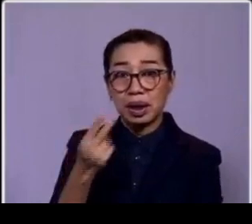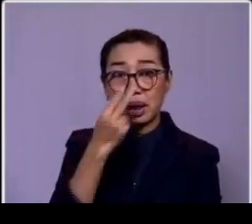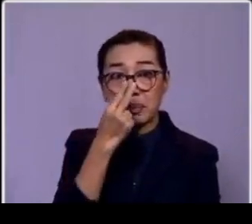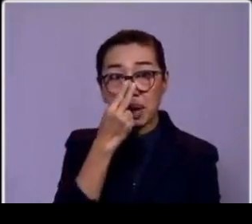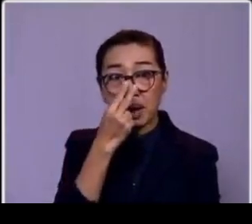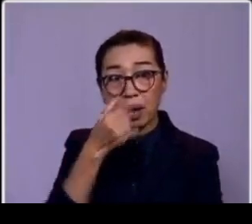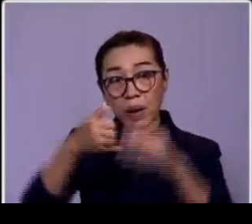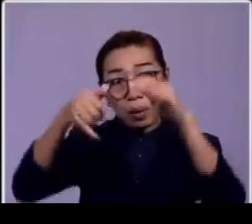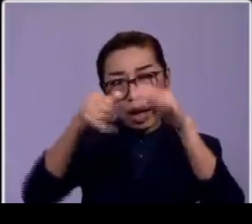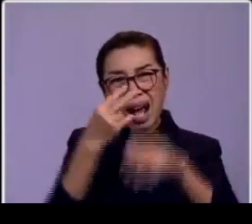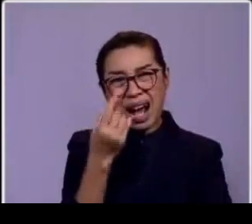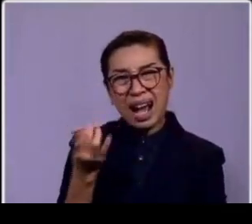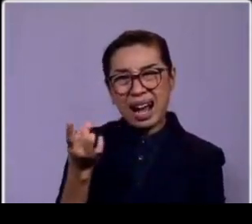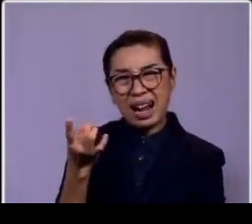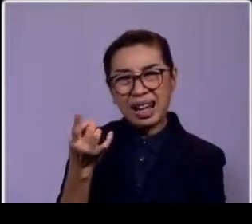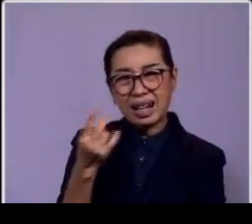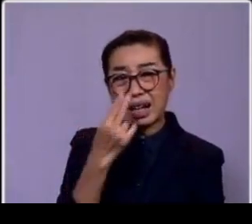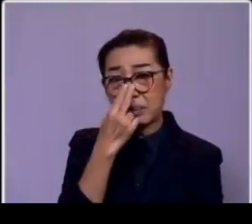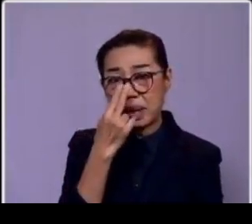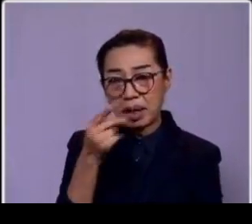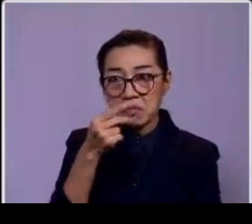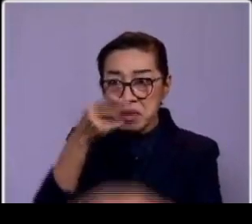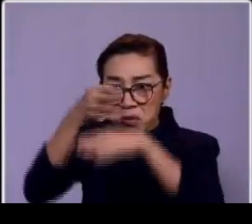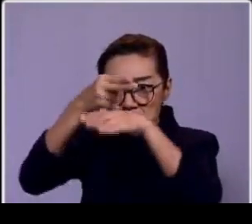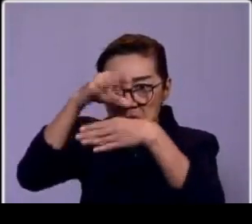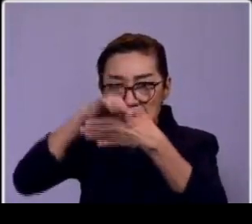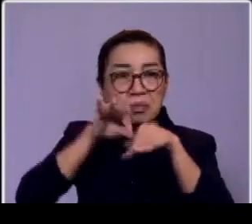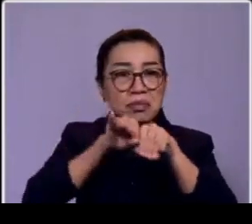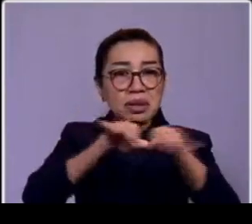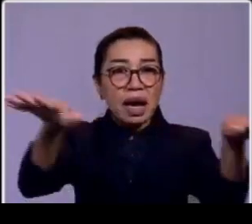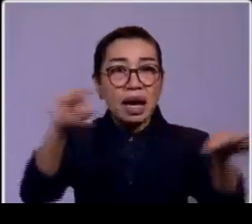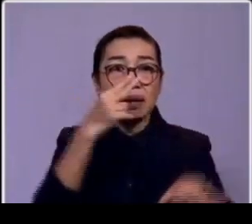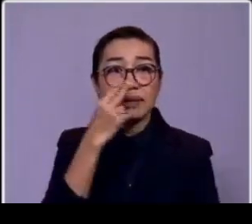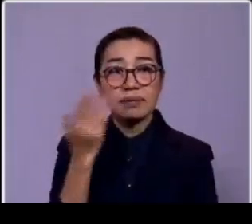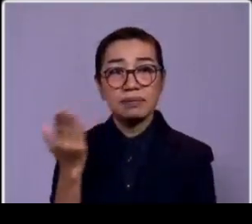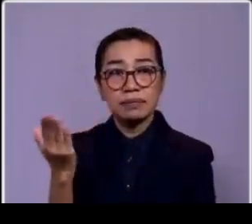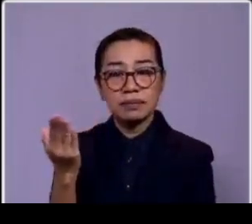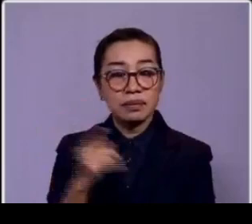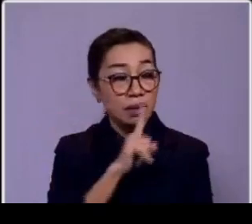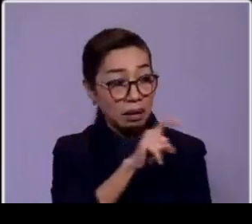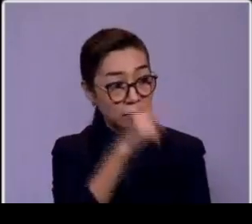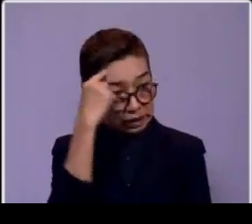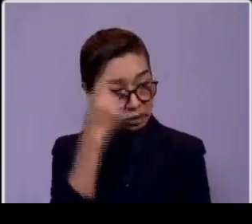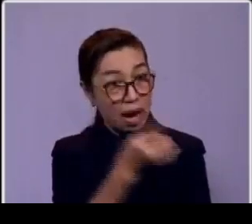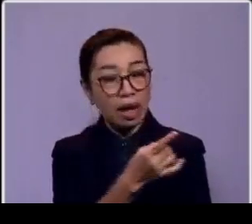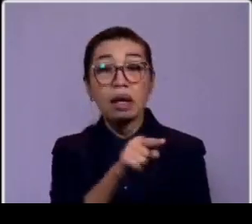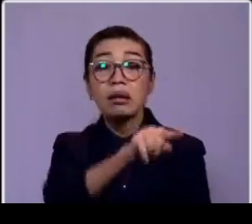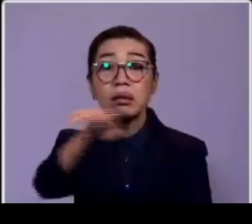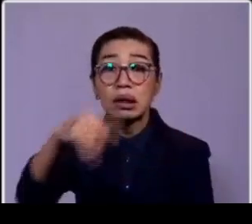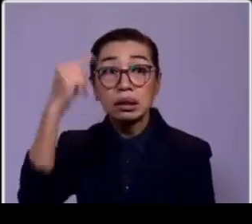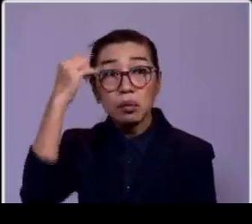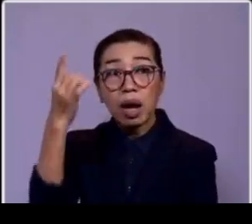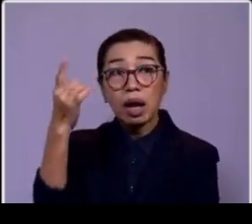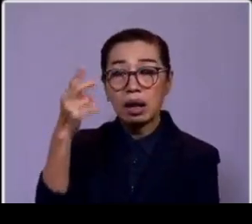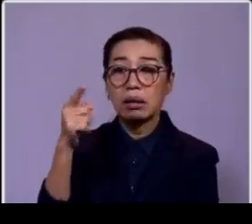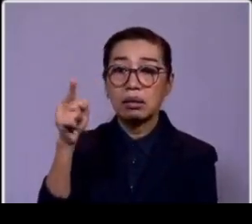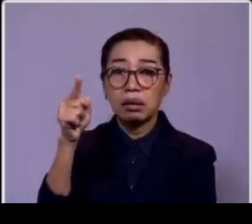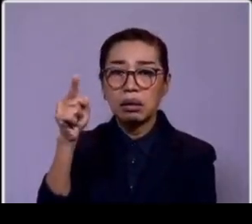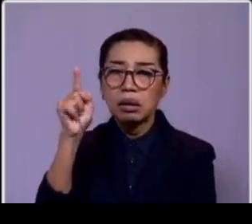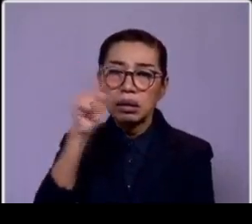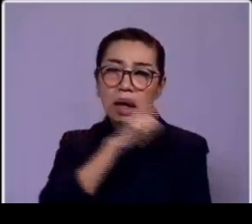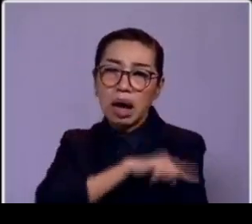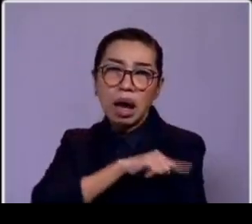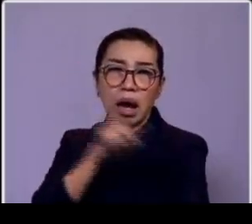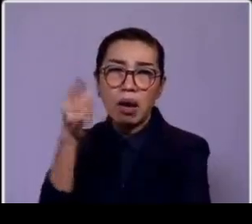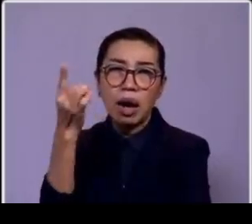ก็ตกใจ วัตถุอะไรเนี่ยค่ะเขาแชร์กันอยู่เนี่ย คุณดูแล้วคุณว่าเป็นอะไรฮะคุณผู้ชมฮะคุณผู้ชมว่ามันคืออะไรฮะ